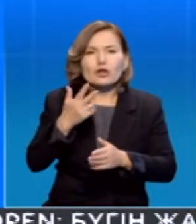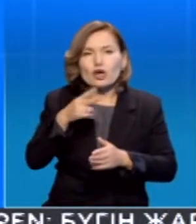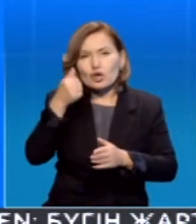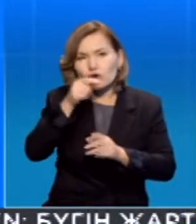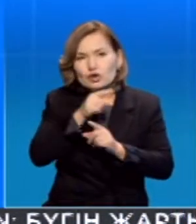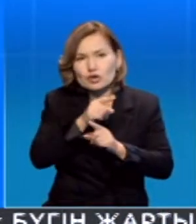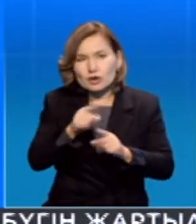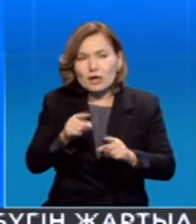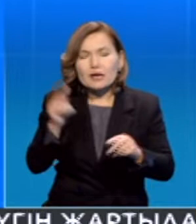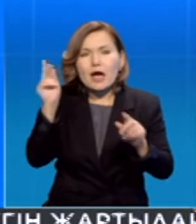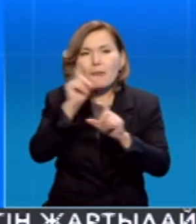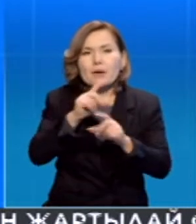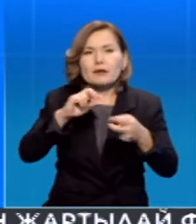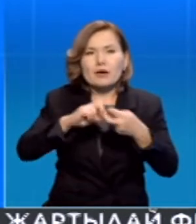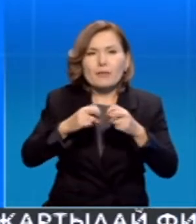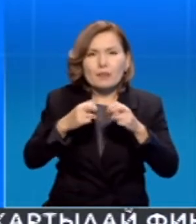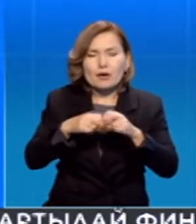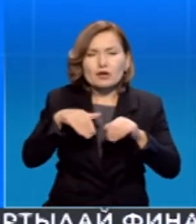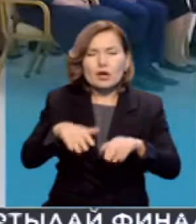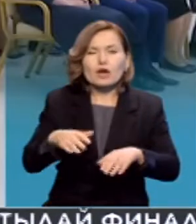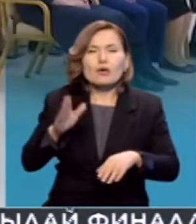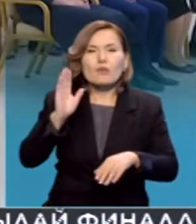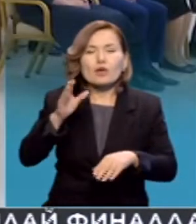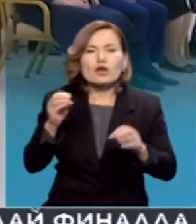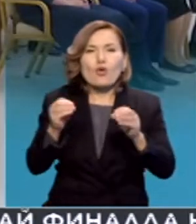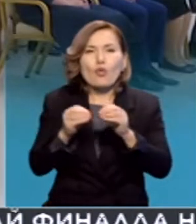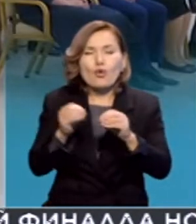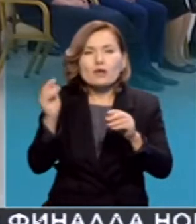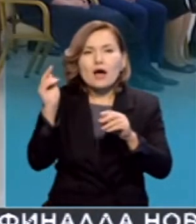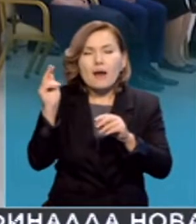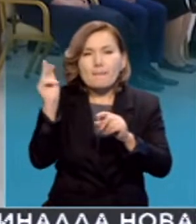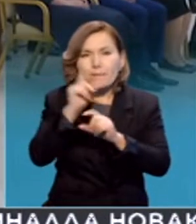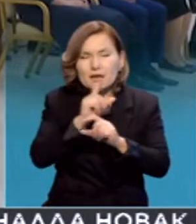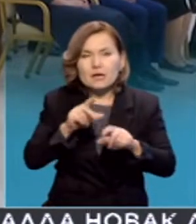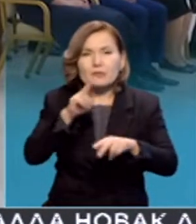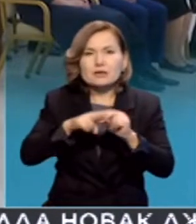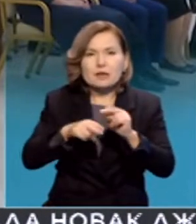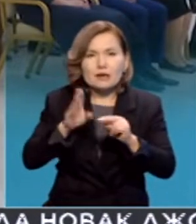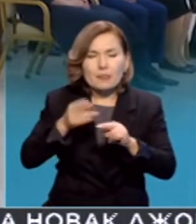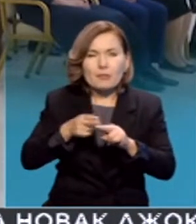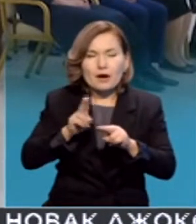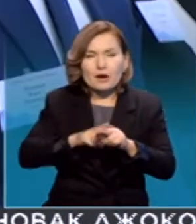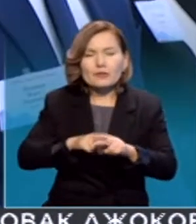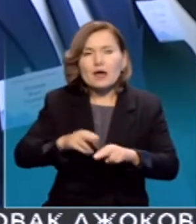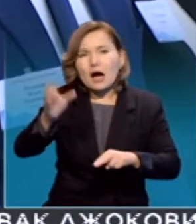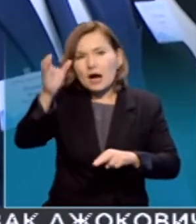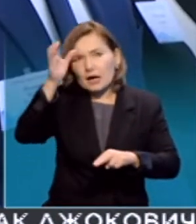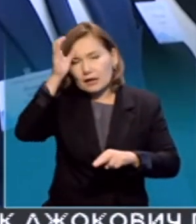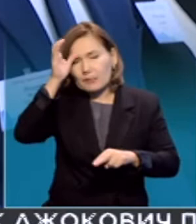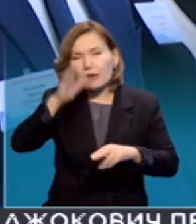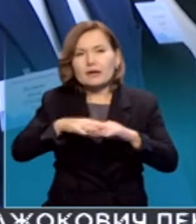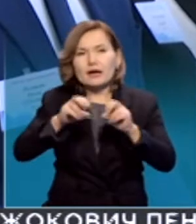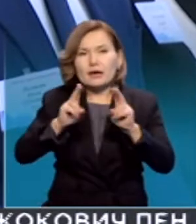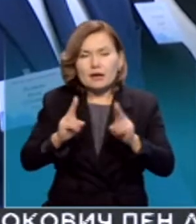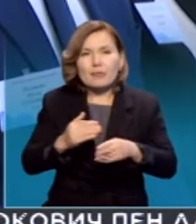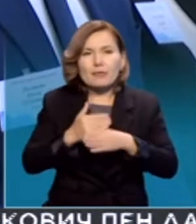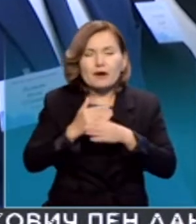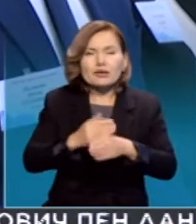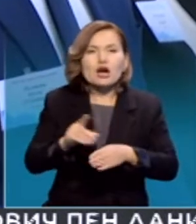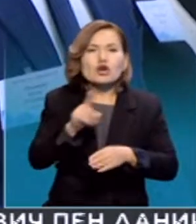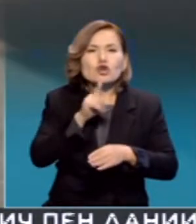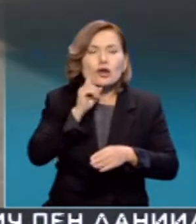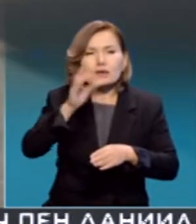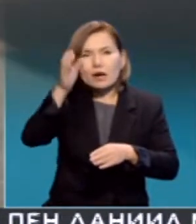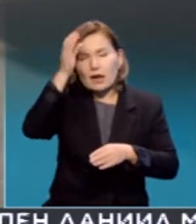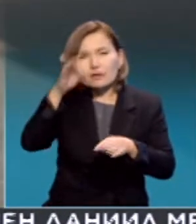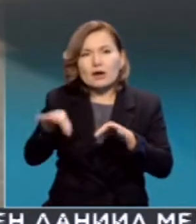сапарында президент өңірде 10 мектеп салынатынын айтты. Жайлы мектеп ұлттық жобасынан бөлек ғылыми қызметкерлерге мейлінше көмек беріледі. Жас ғалым жобасы аясында